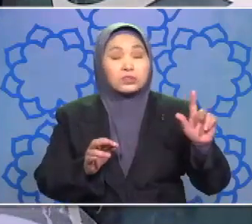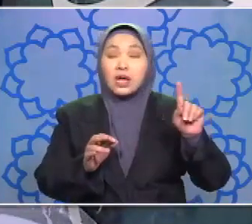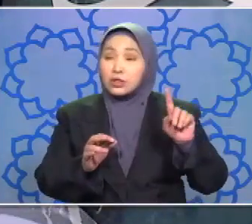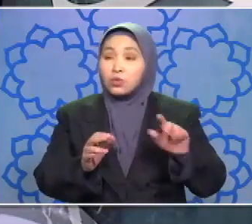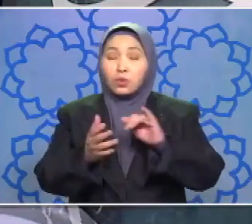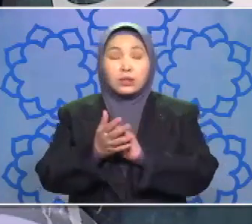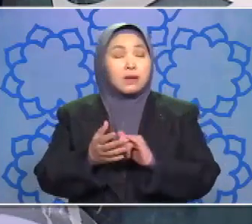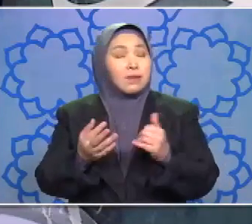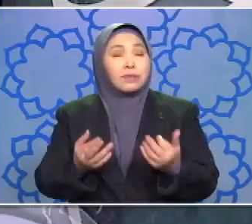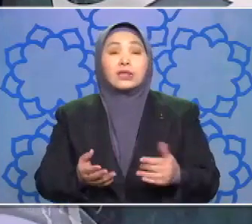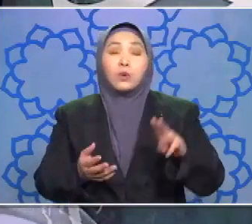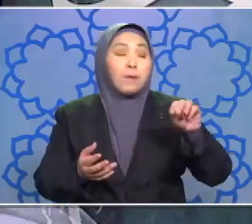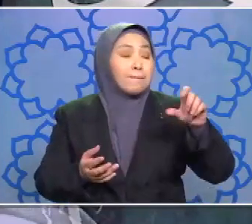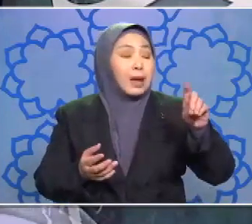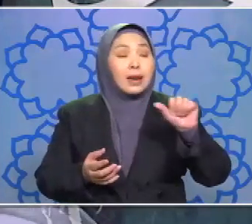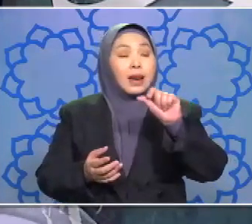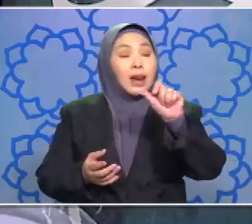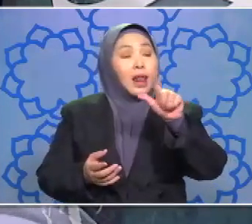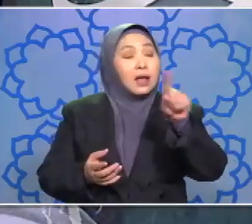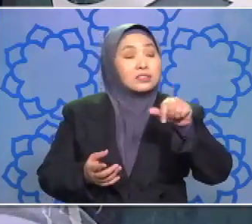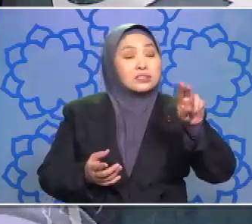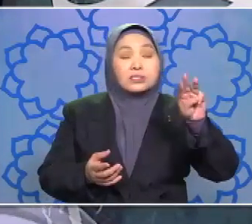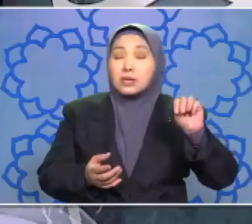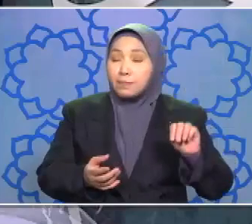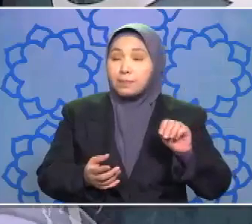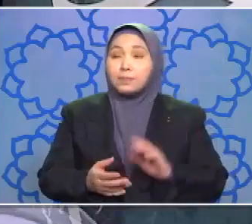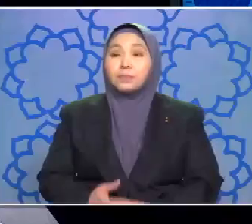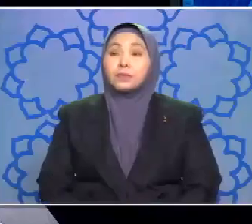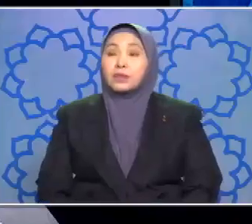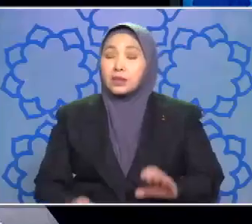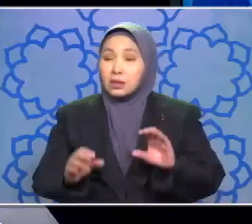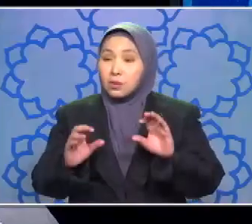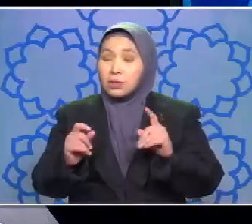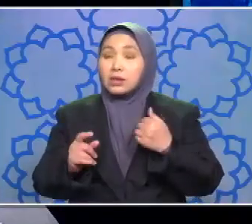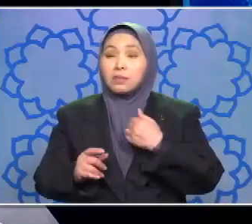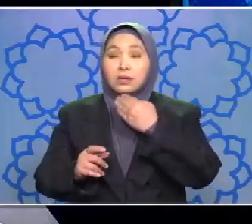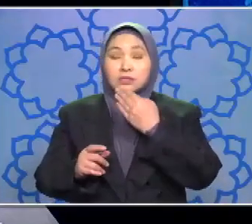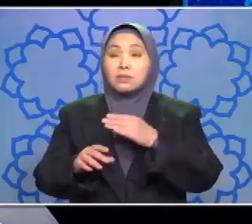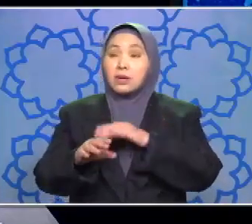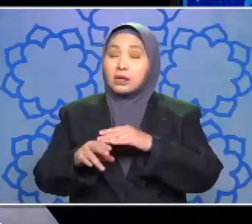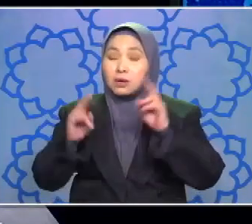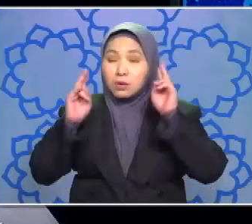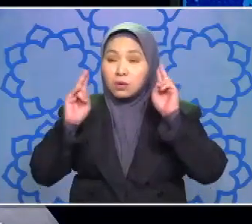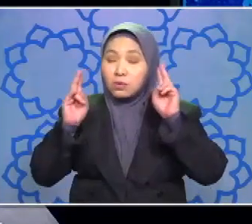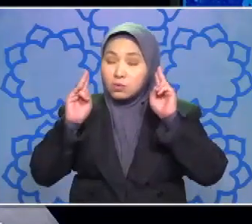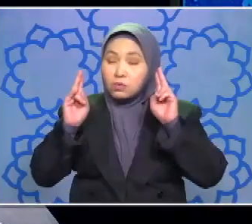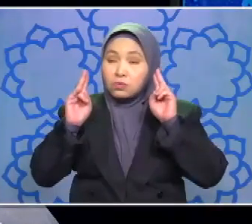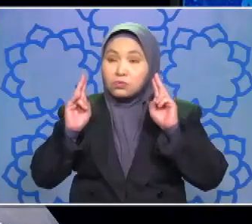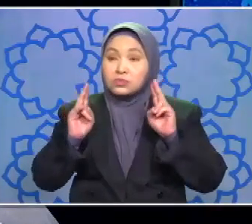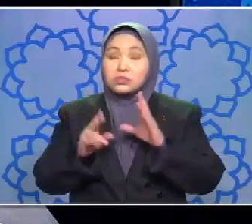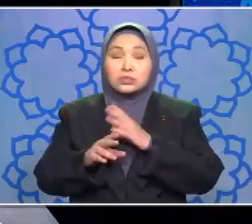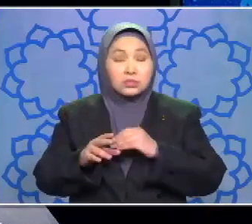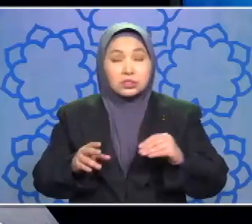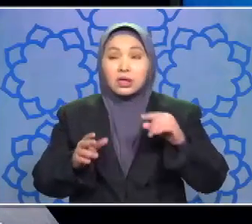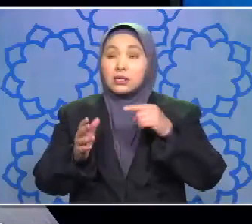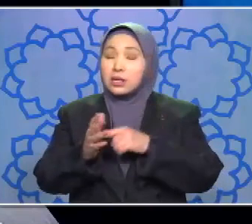mad lazim kalimi mukhaffaf, insya-Allah taala. Ustaz. Baik, terima kasih diucapkan kepada Ustaz Tarmizi ya, dan kita